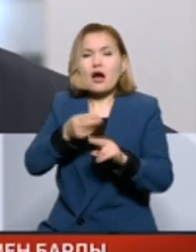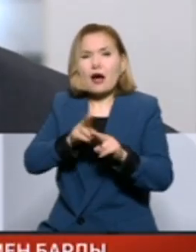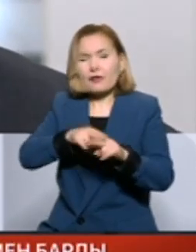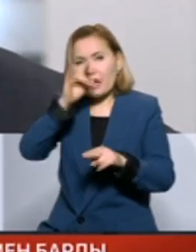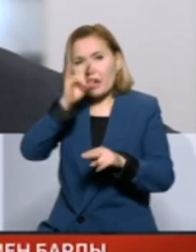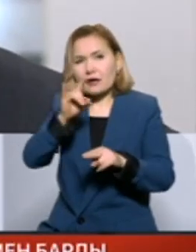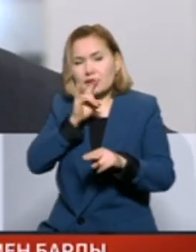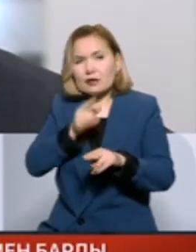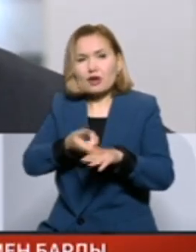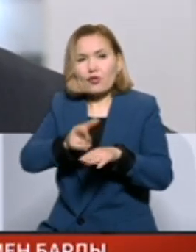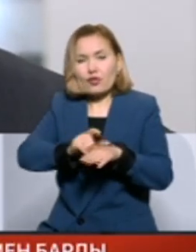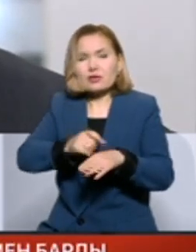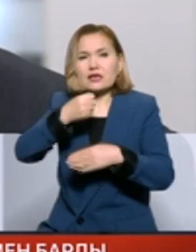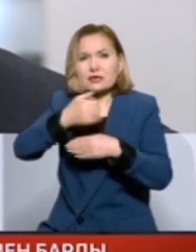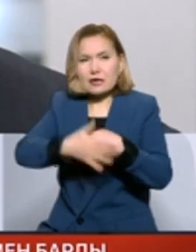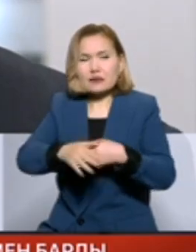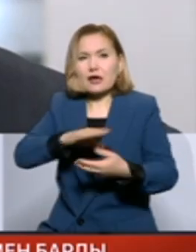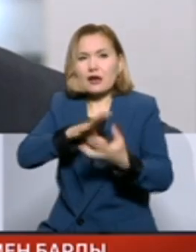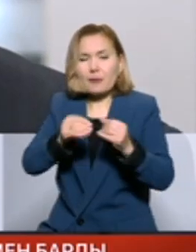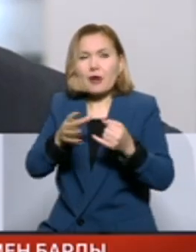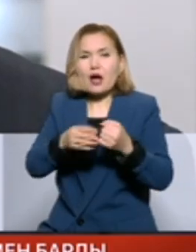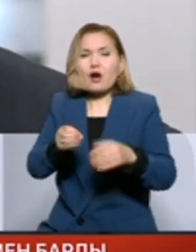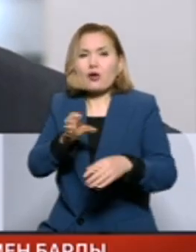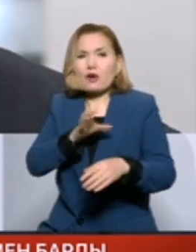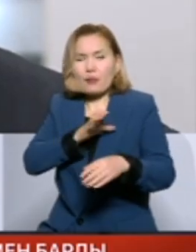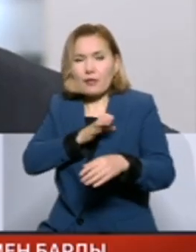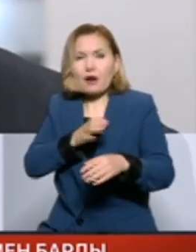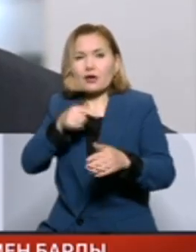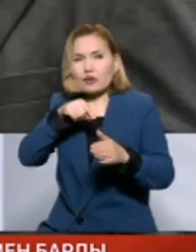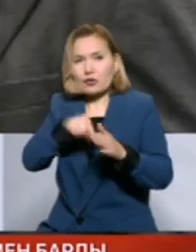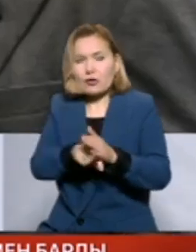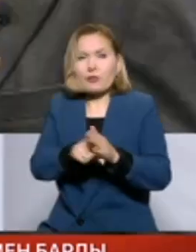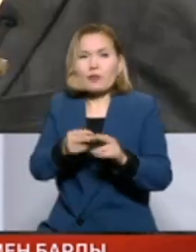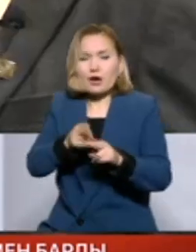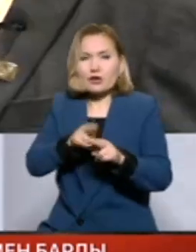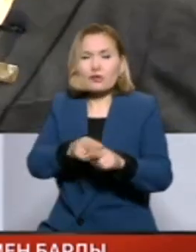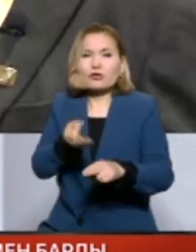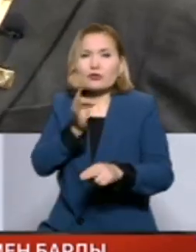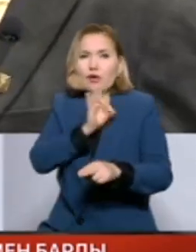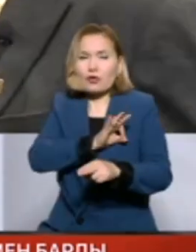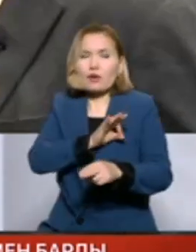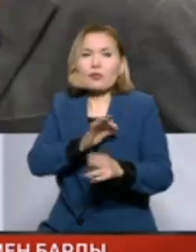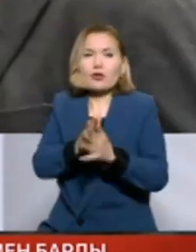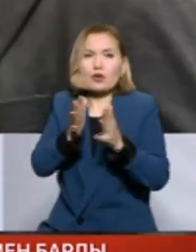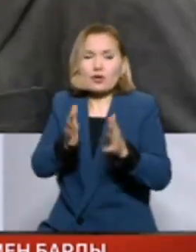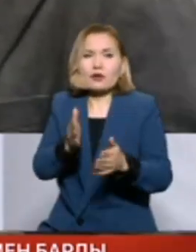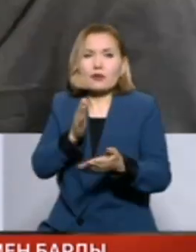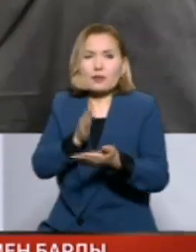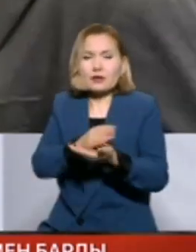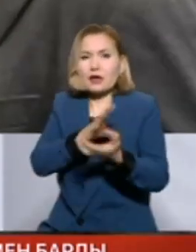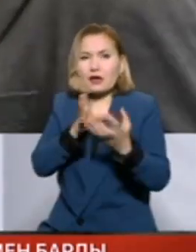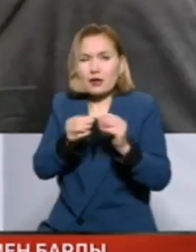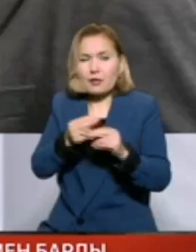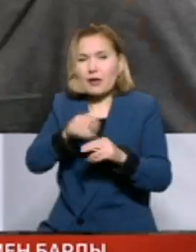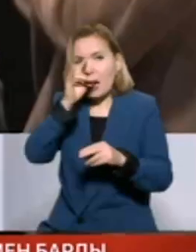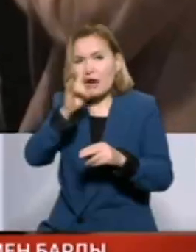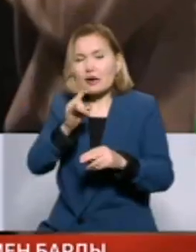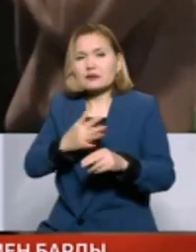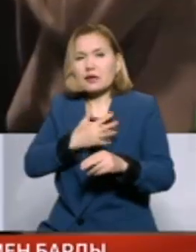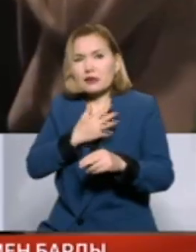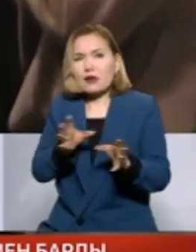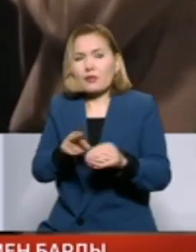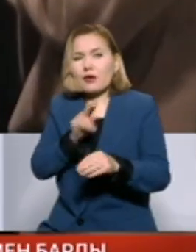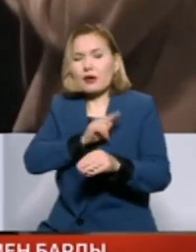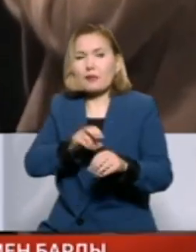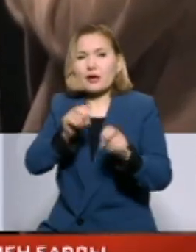шығуға ыңғайлы. Қазба байлықтары тұрақты дамуға мүмкіндік ашады. Үкімет бұл салада мейлінше ашықтықты қамтамасыз етуде.